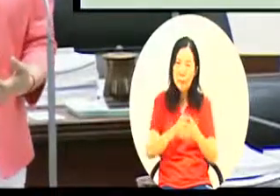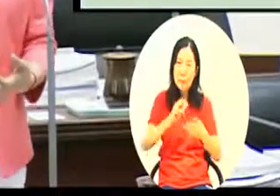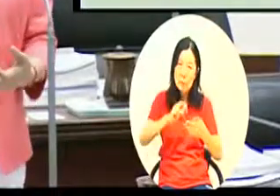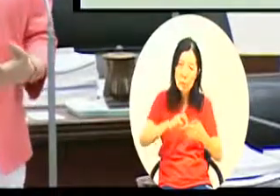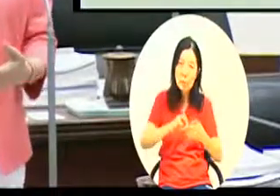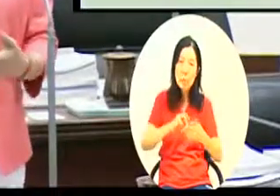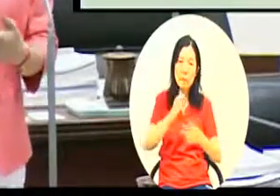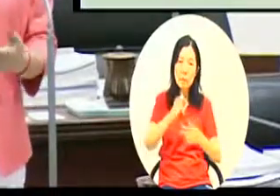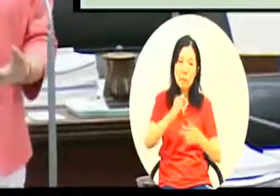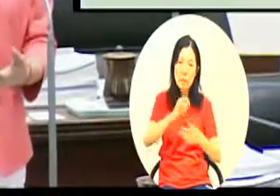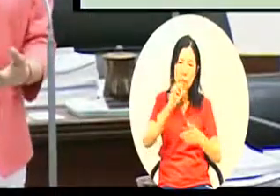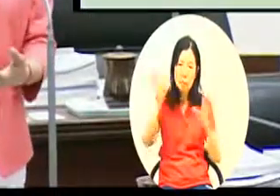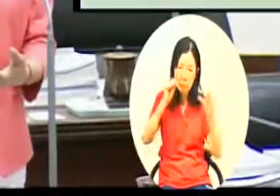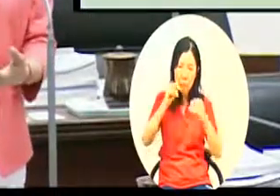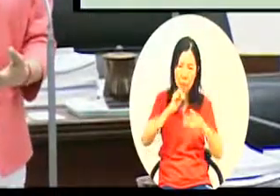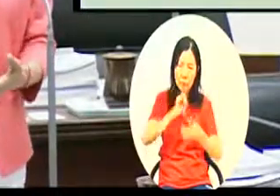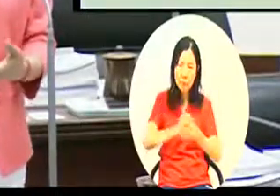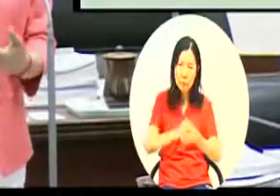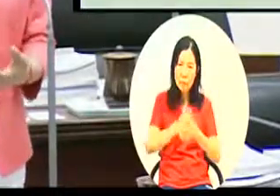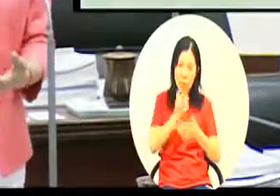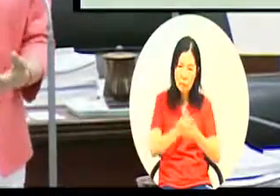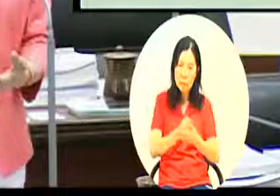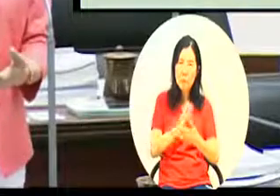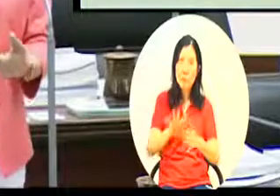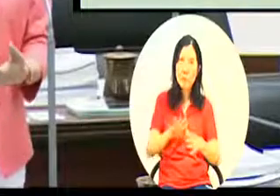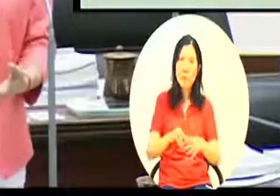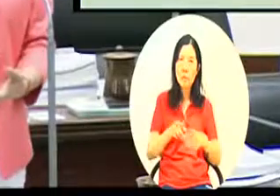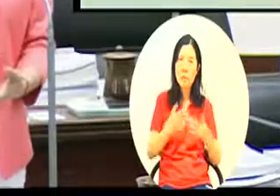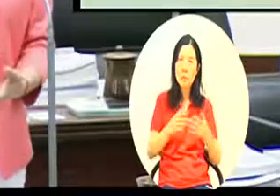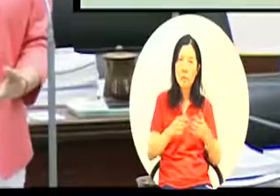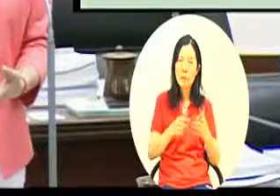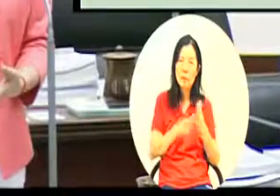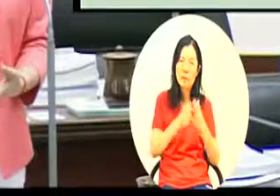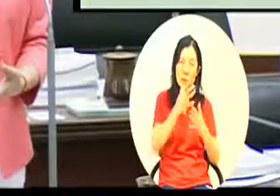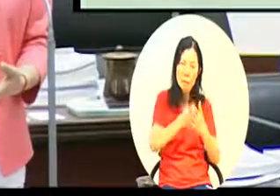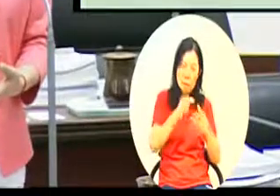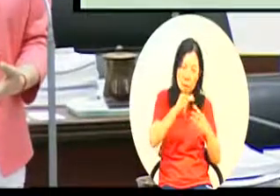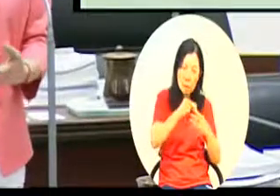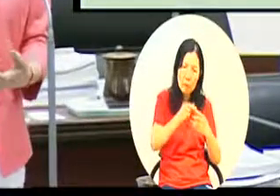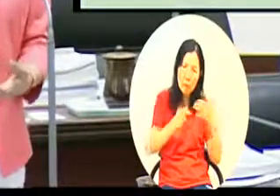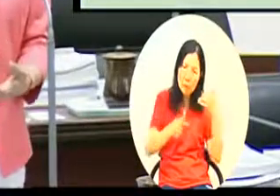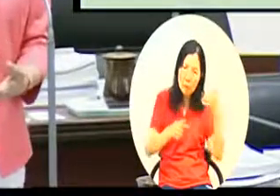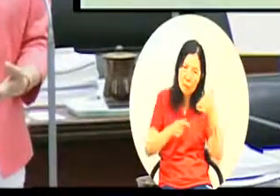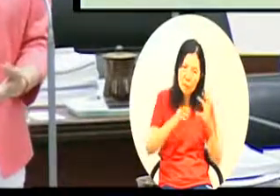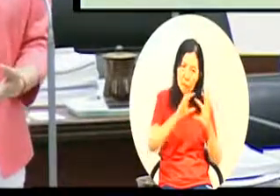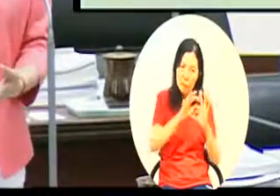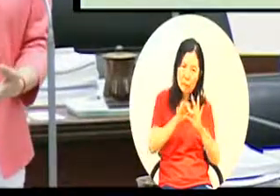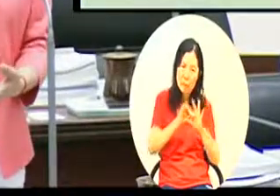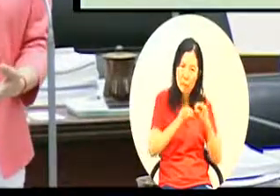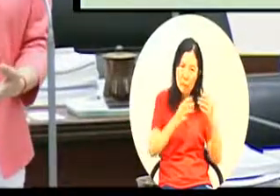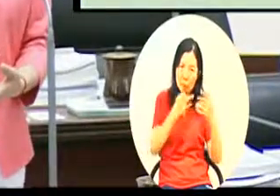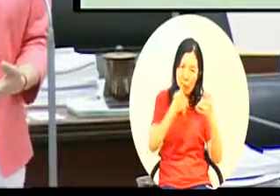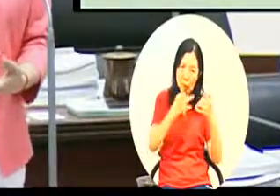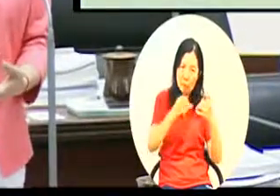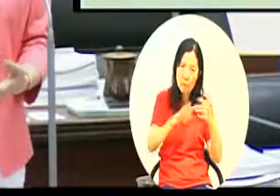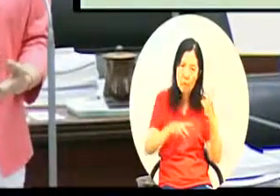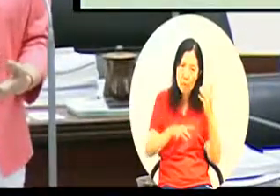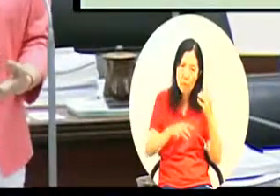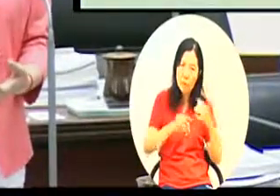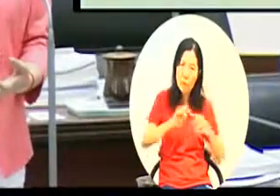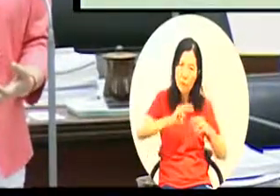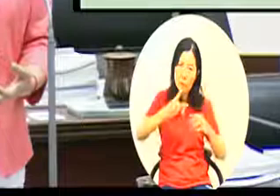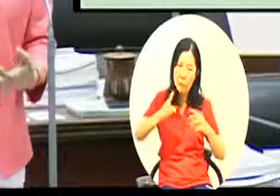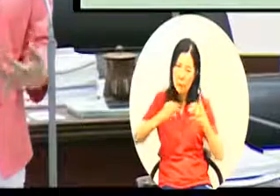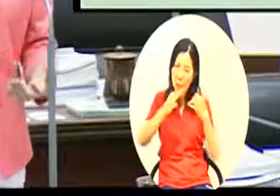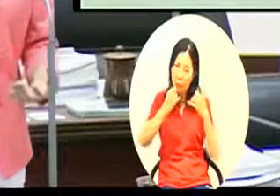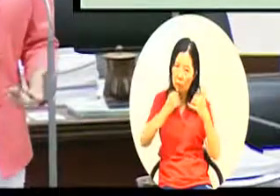资料。我刚刚安内哈赫，不要只留下姓跟联络电话而已。今天手机啊，大家随时也塞本。那今天姓